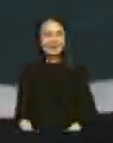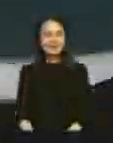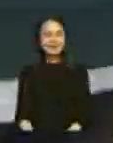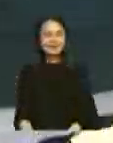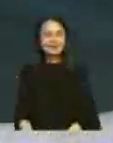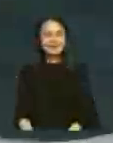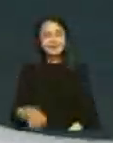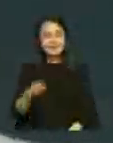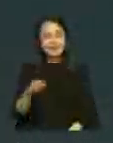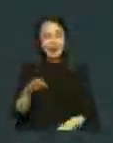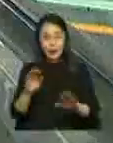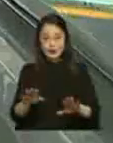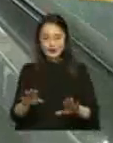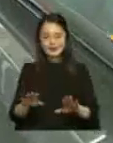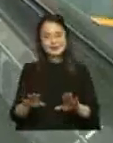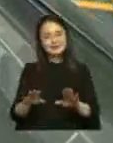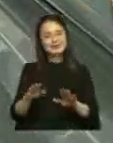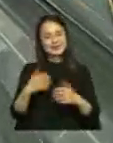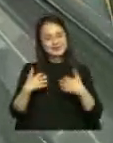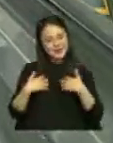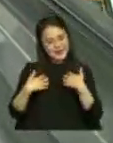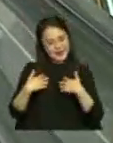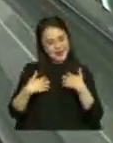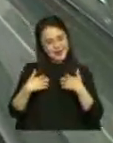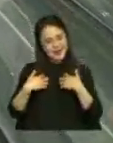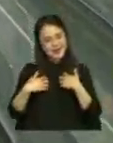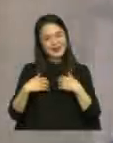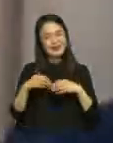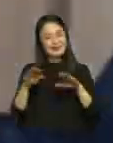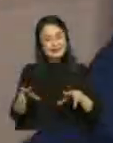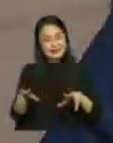하루. 다가올 날에 대한 걱정보다 늘